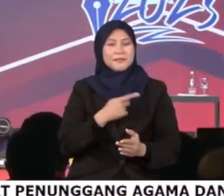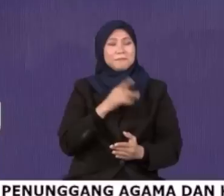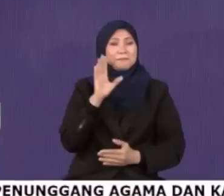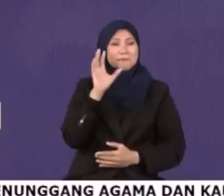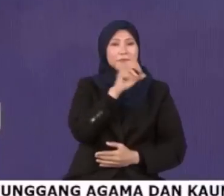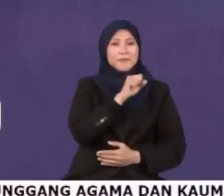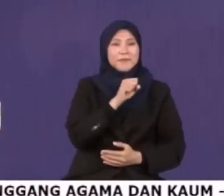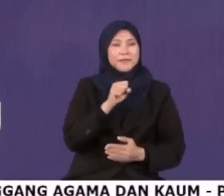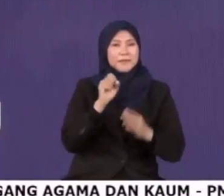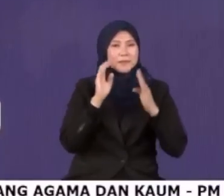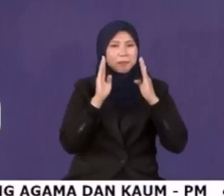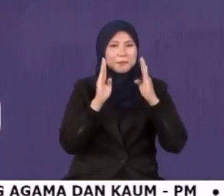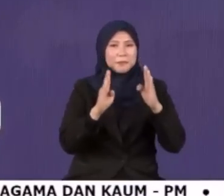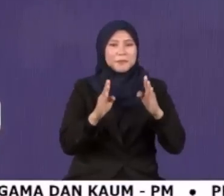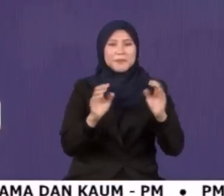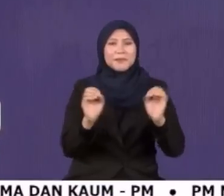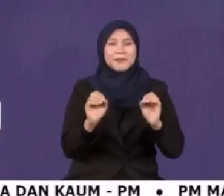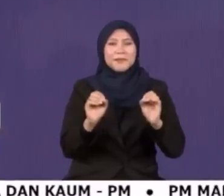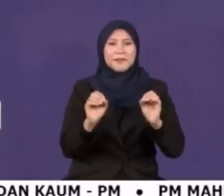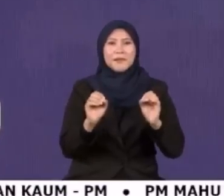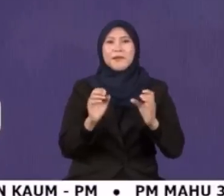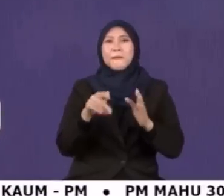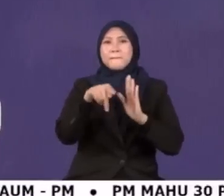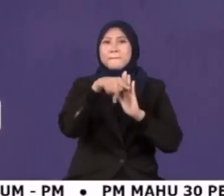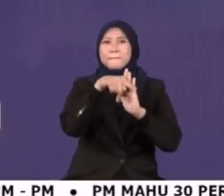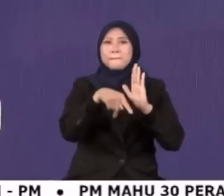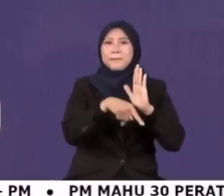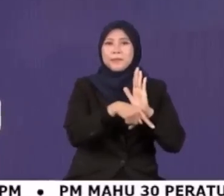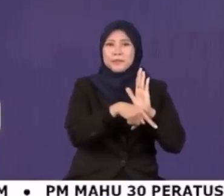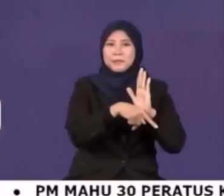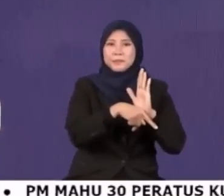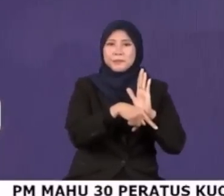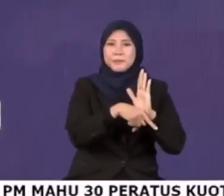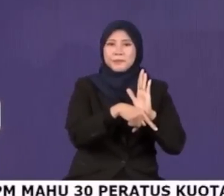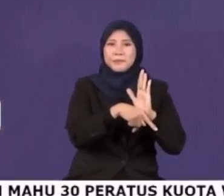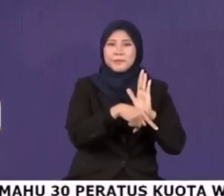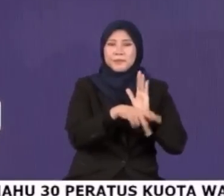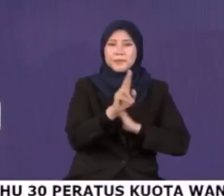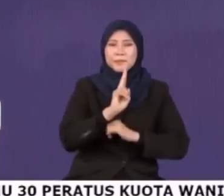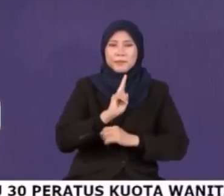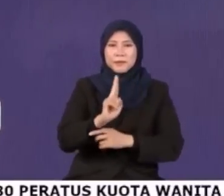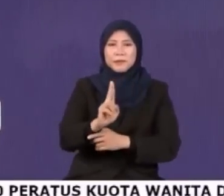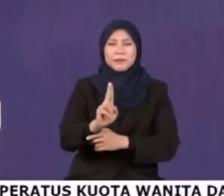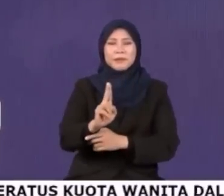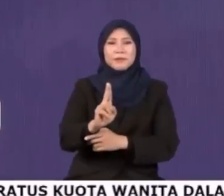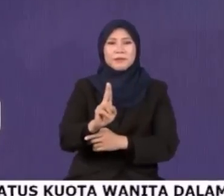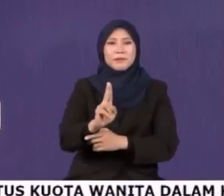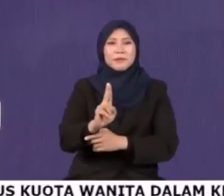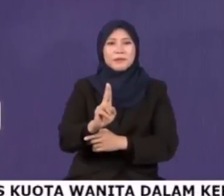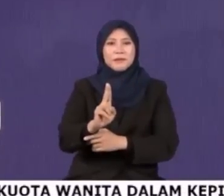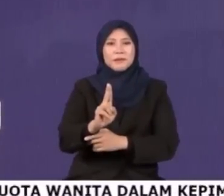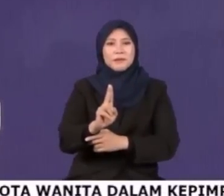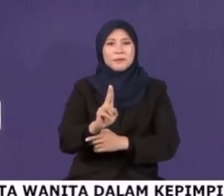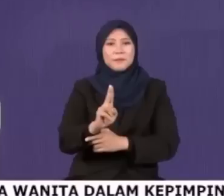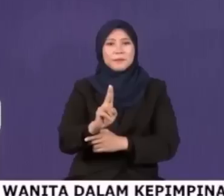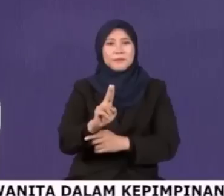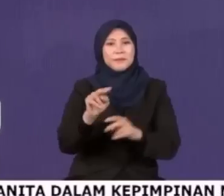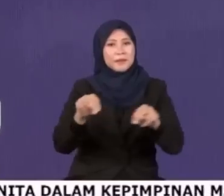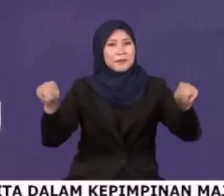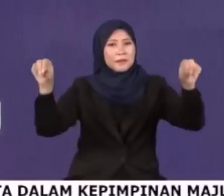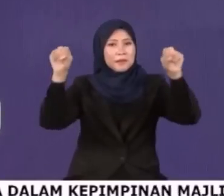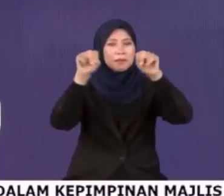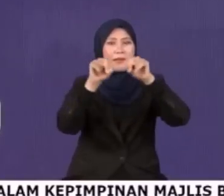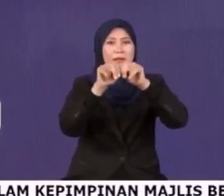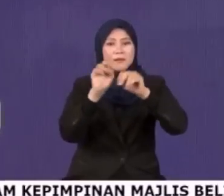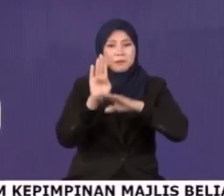tentang prinsip agama sendiri ataupun nilai